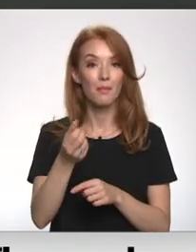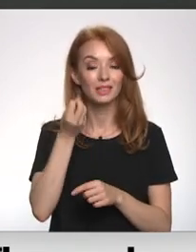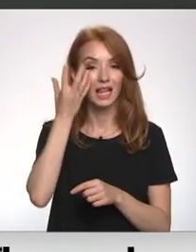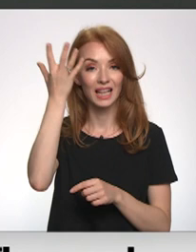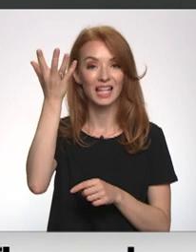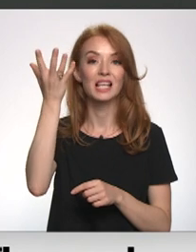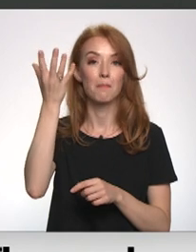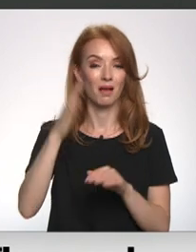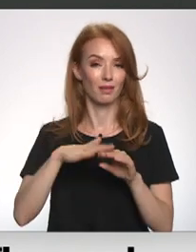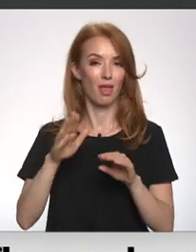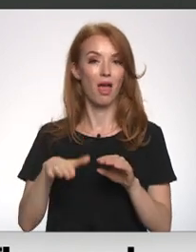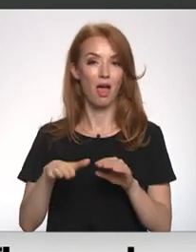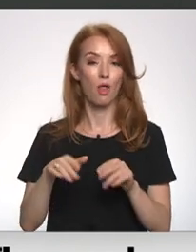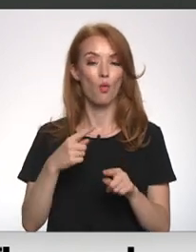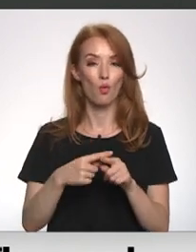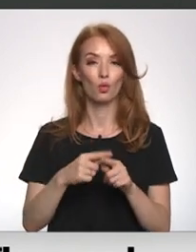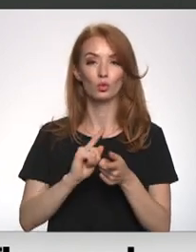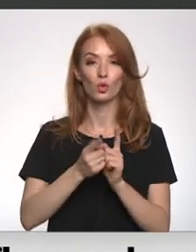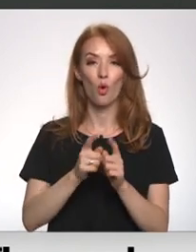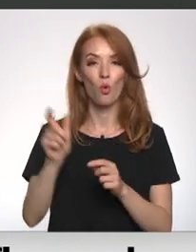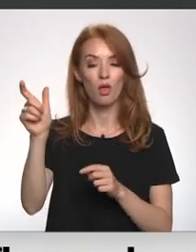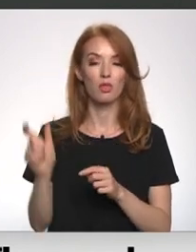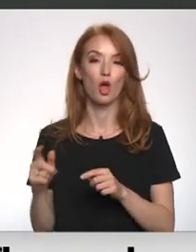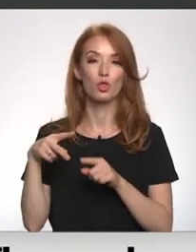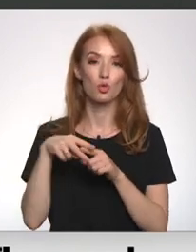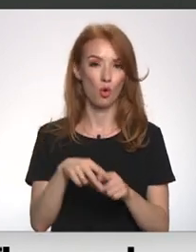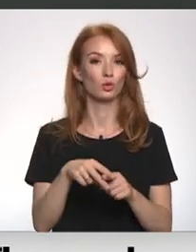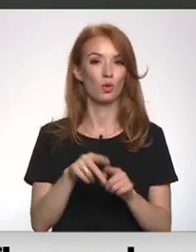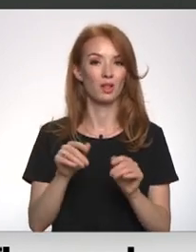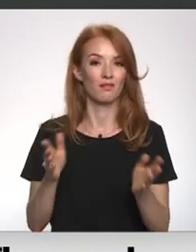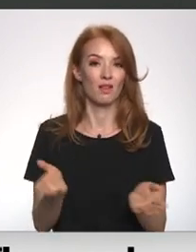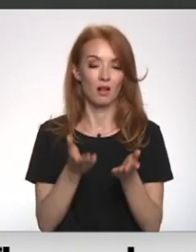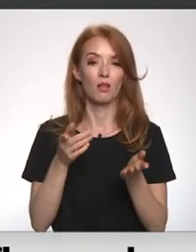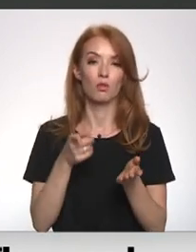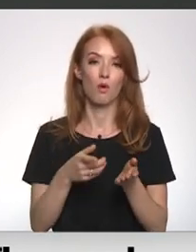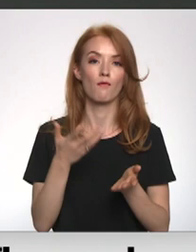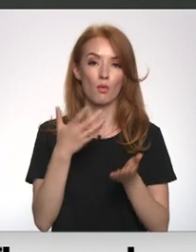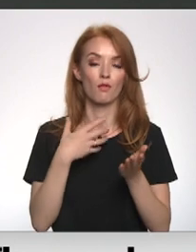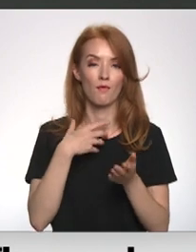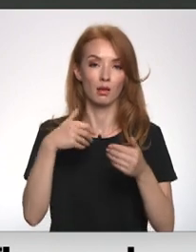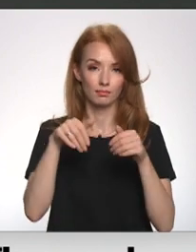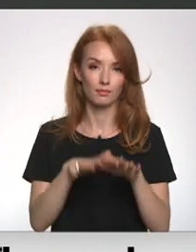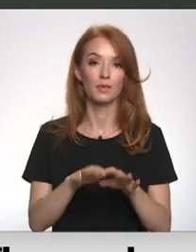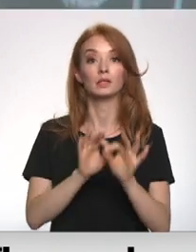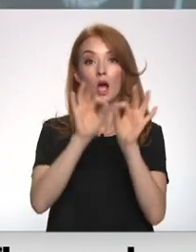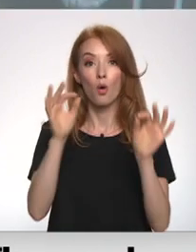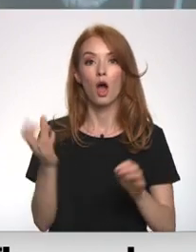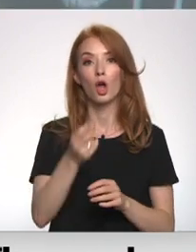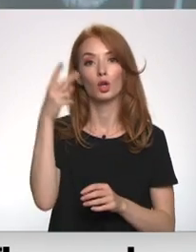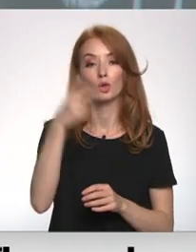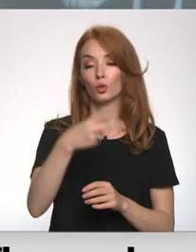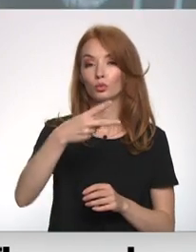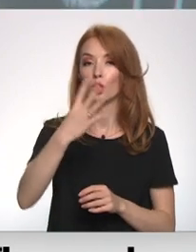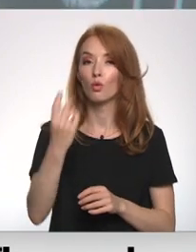kvalitātes vārdā un skolotāju noslodzes vārdā tas būtu sperams solis sākot ar 24. Gadu.